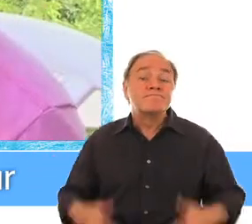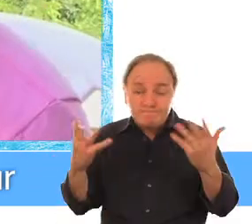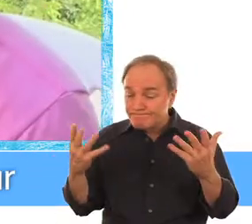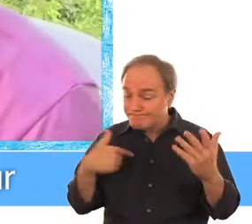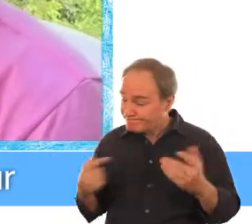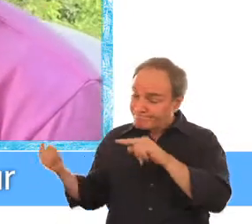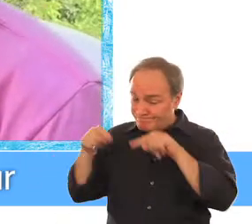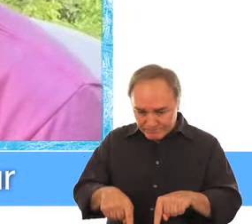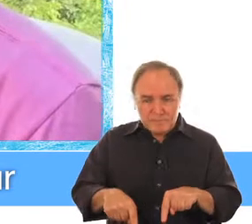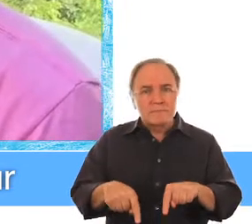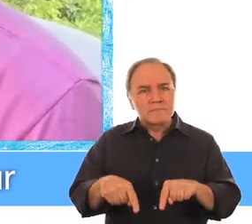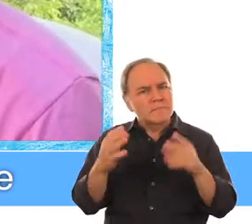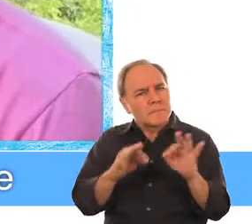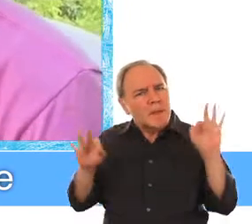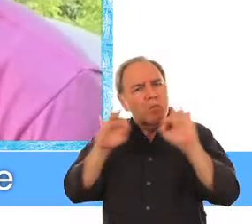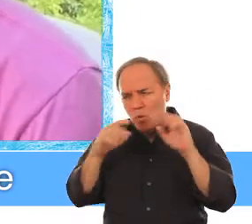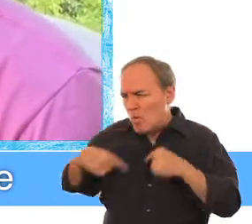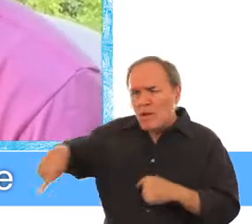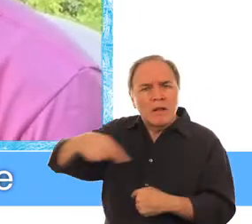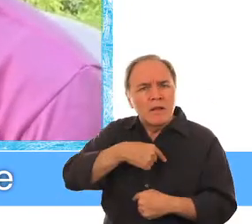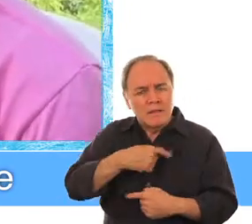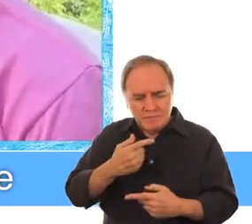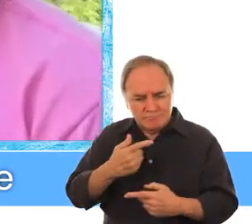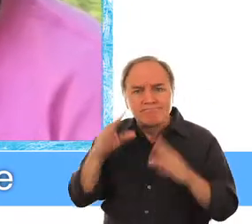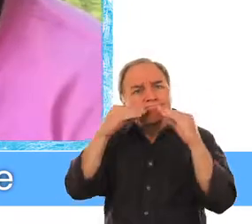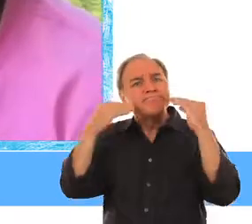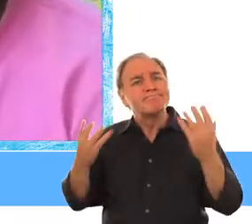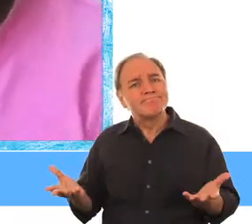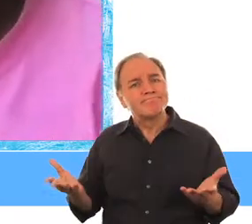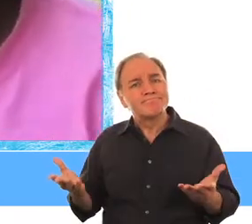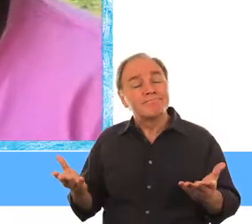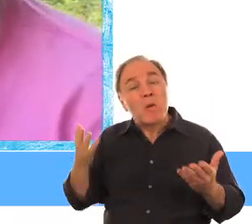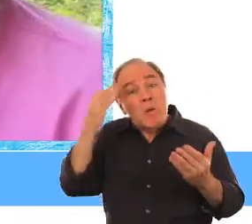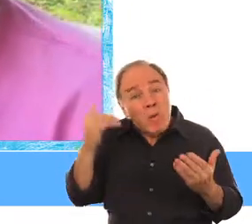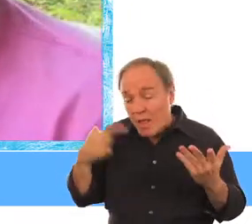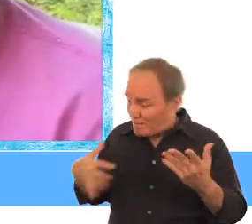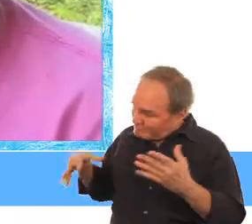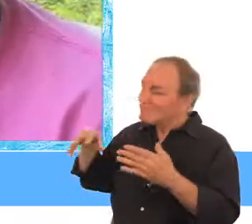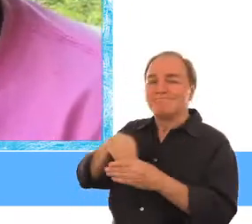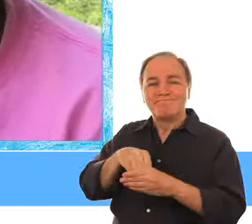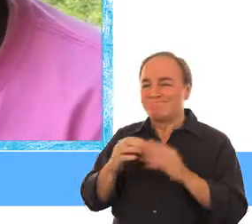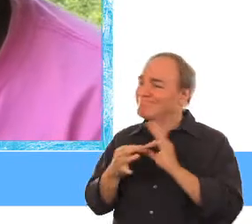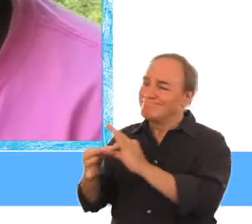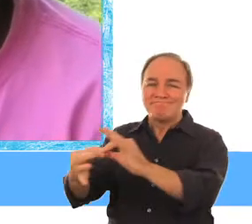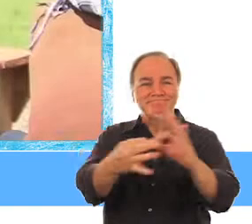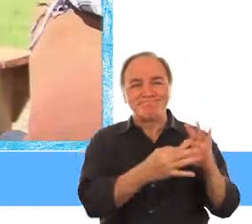Alors être là, c'est aussi très important pour nous. Et cela nous rend très heureux, parce que nous sommes intégrés dans la société rwandaise.